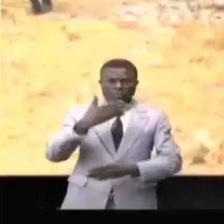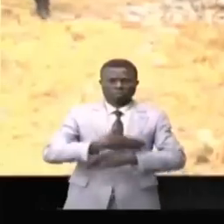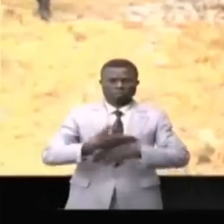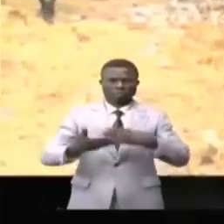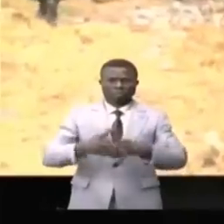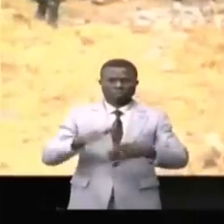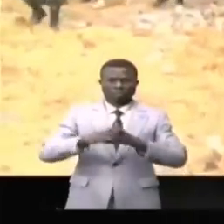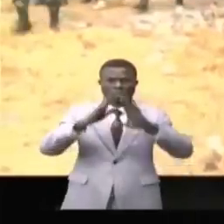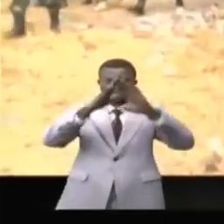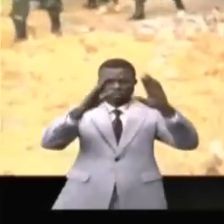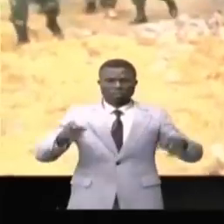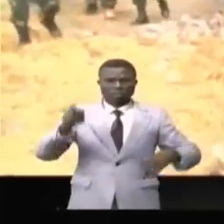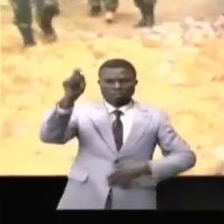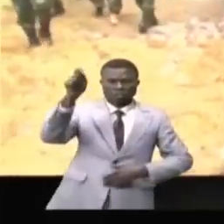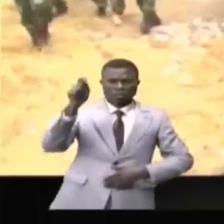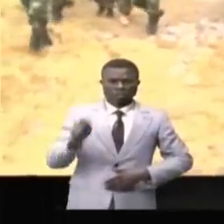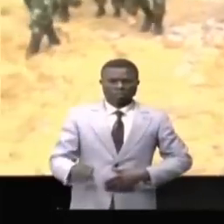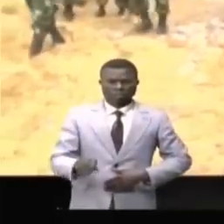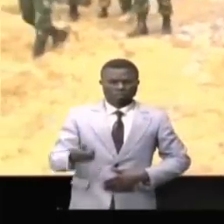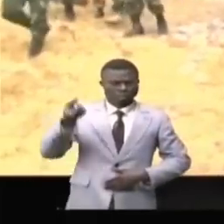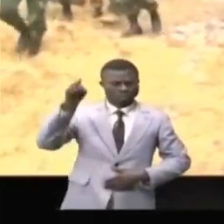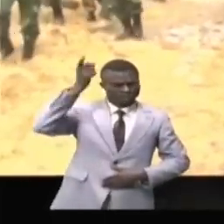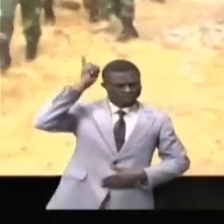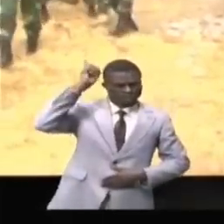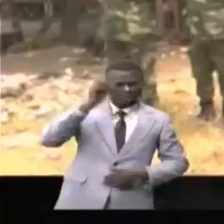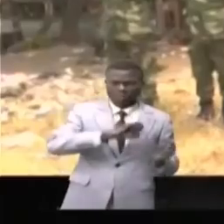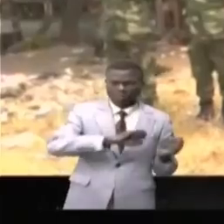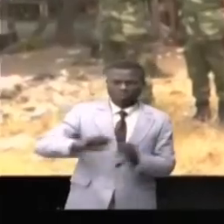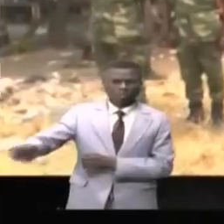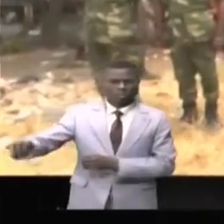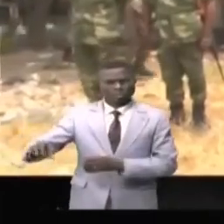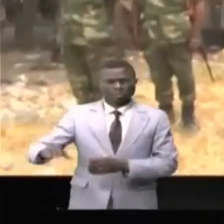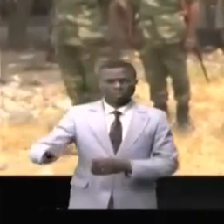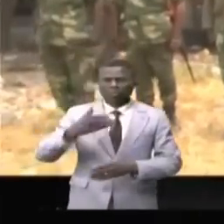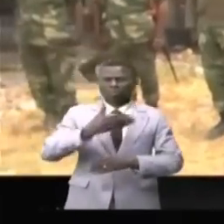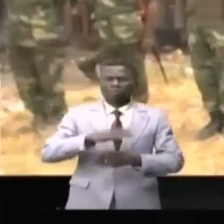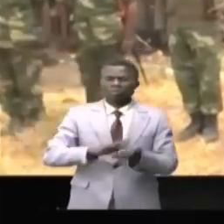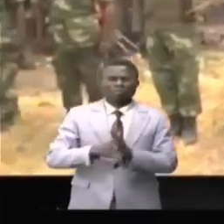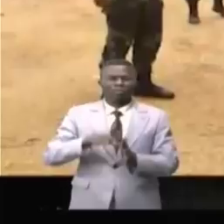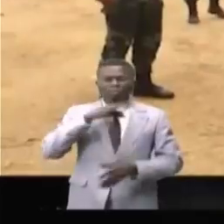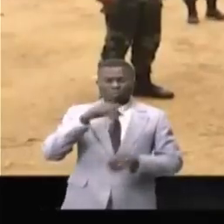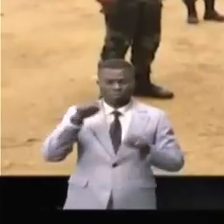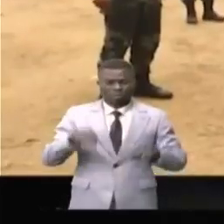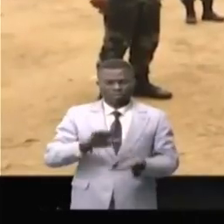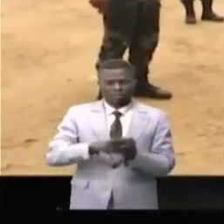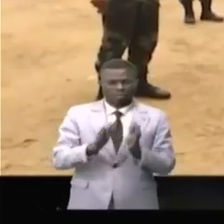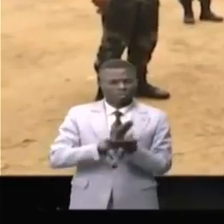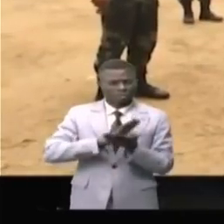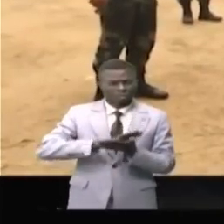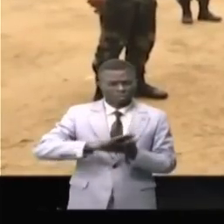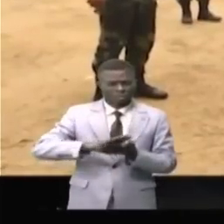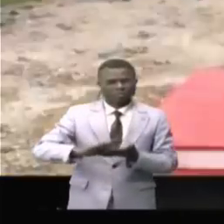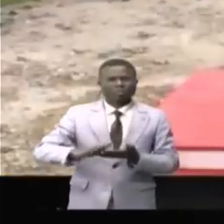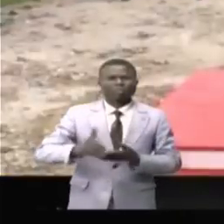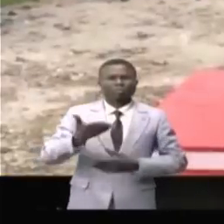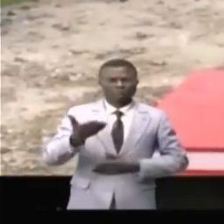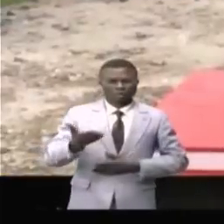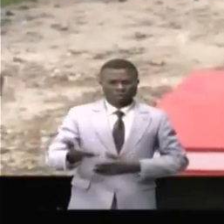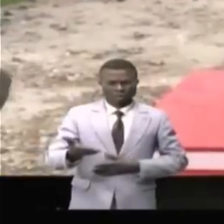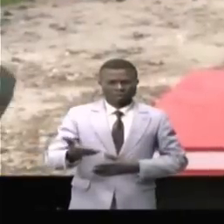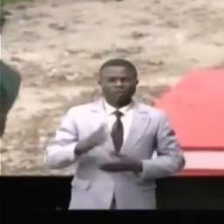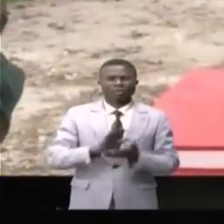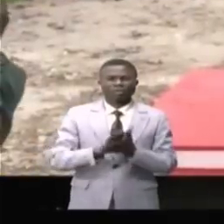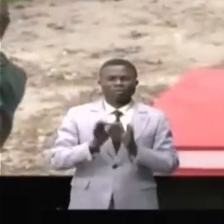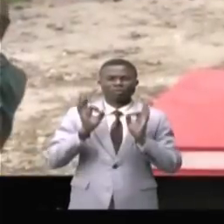camps militaires jadis abandonnés, plus de 60 ans après, présente à ce jour un aspect propre, viable et moderne.